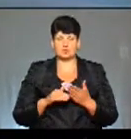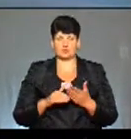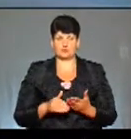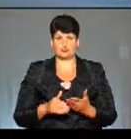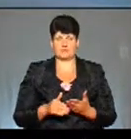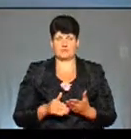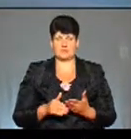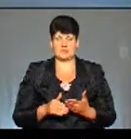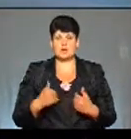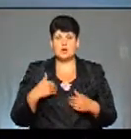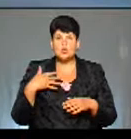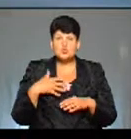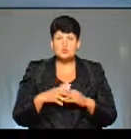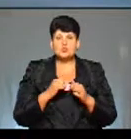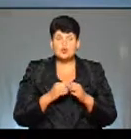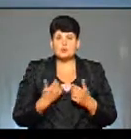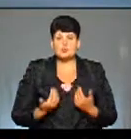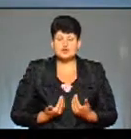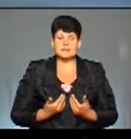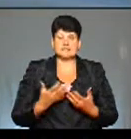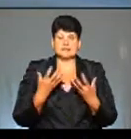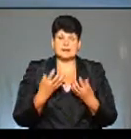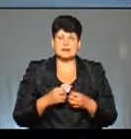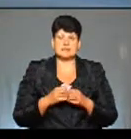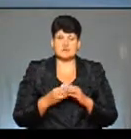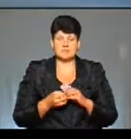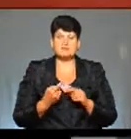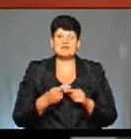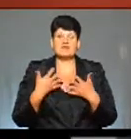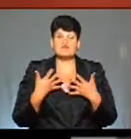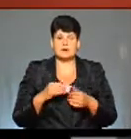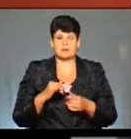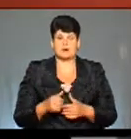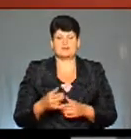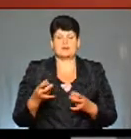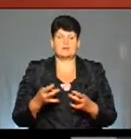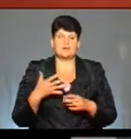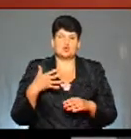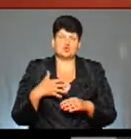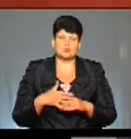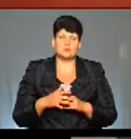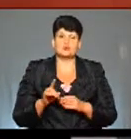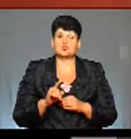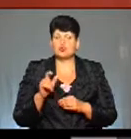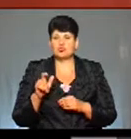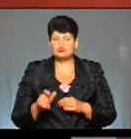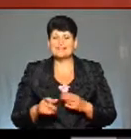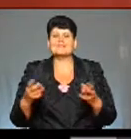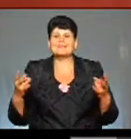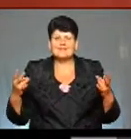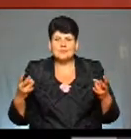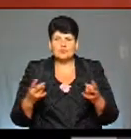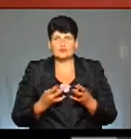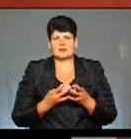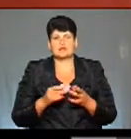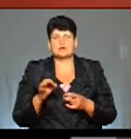ми розуміємо, що кожен прожитий день з проблемою – це вже погано. Треба розуміти, що людині необхідно, щоб